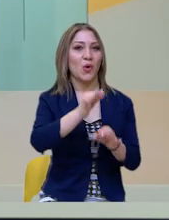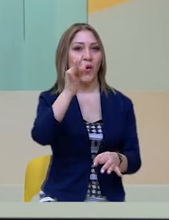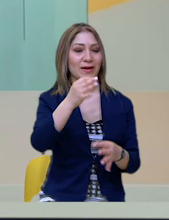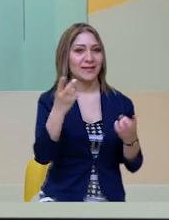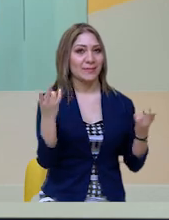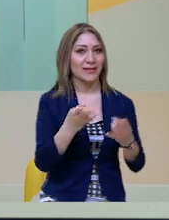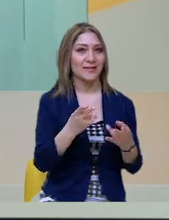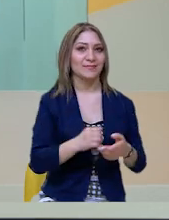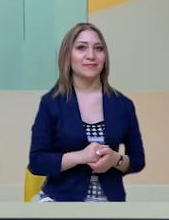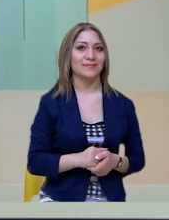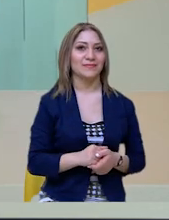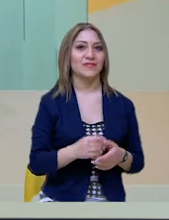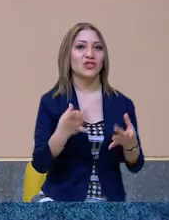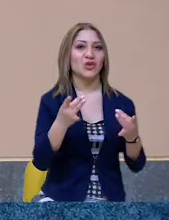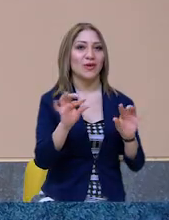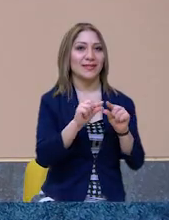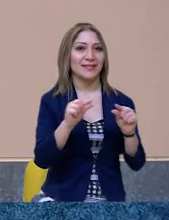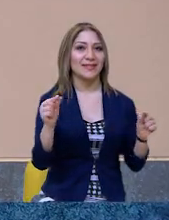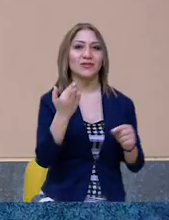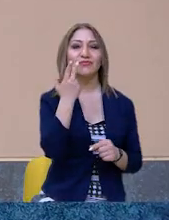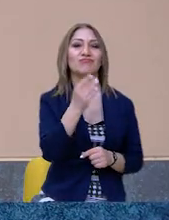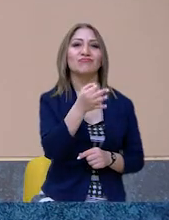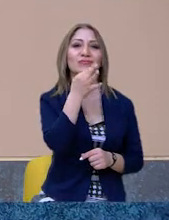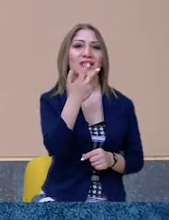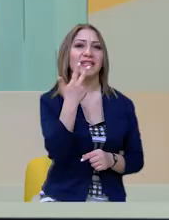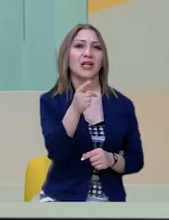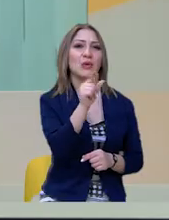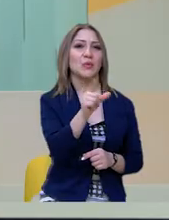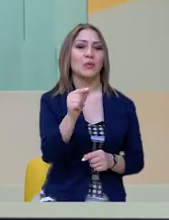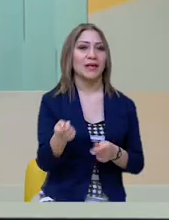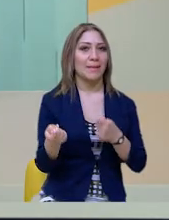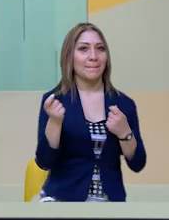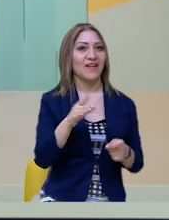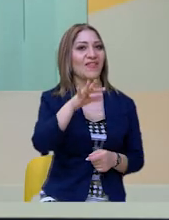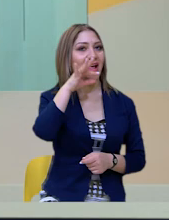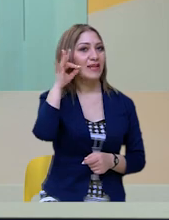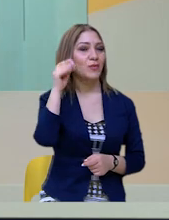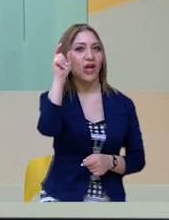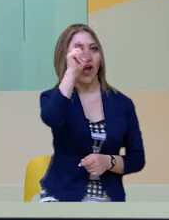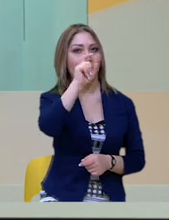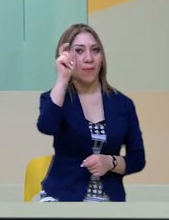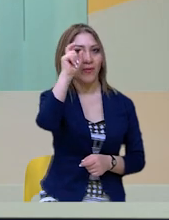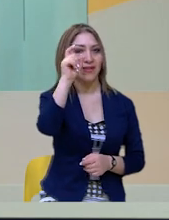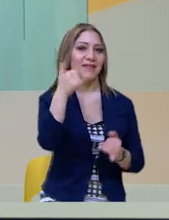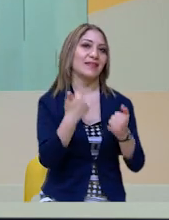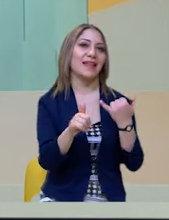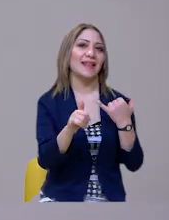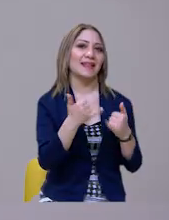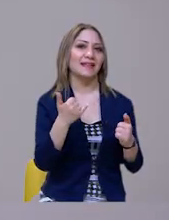եւ կապչուն ժապավեն։ Որ գույնն ընտրենք։ Ես 3 զույգ եմ վերել. Վարդագույն, կապույտ եւ